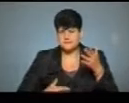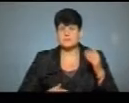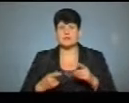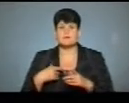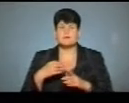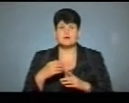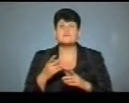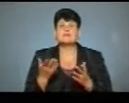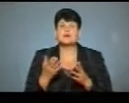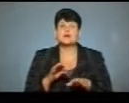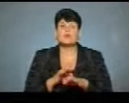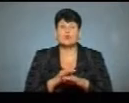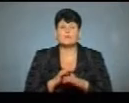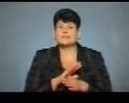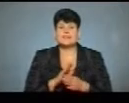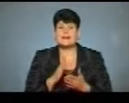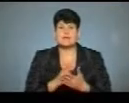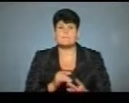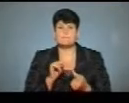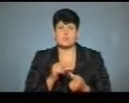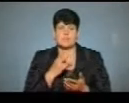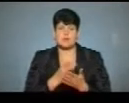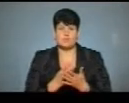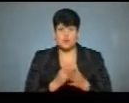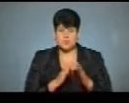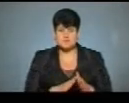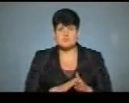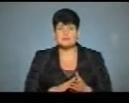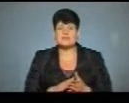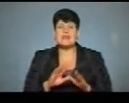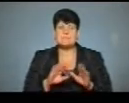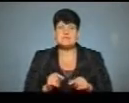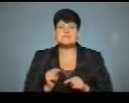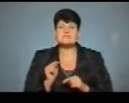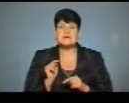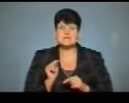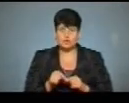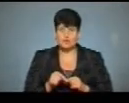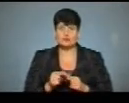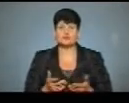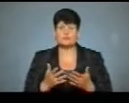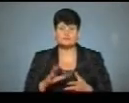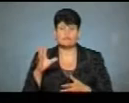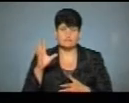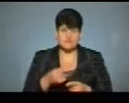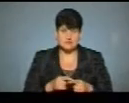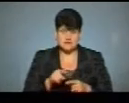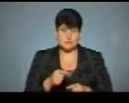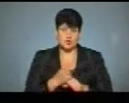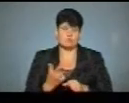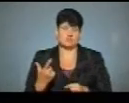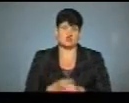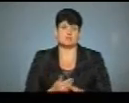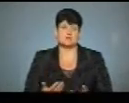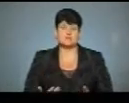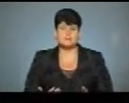від яких хвороби не є протипоказами для щеплень. І тільки після того, якщо з'ясували всі ці, проводиться профілактичне